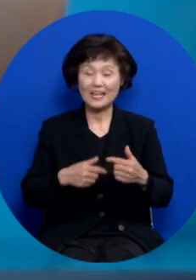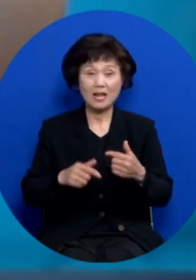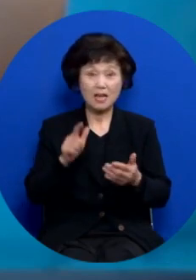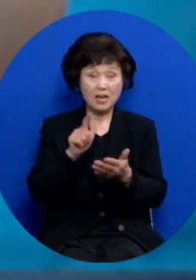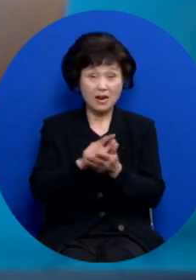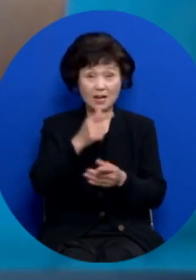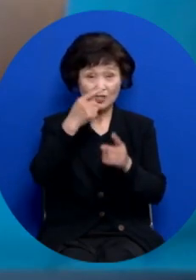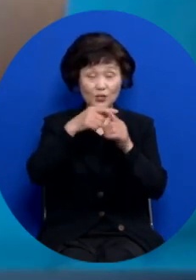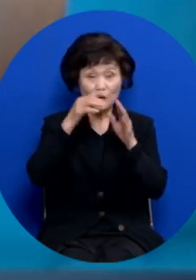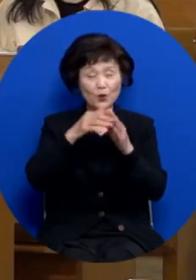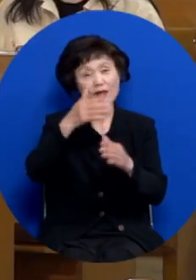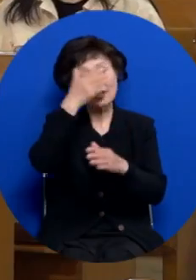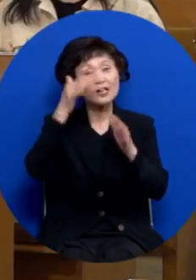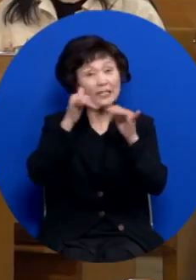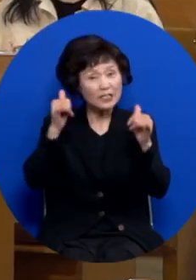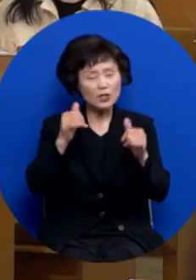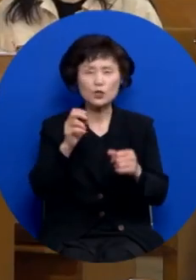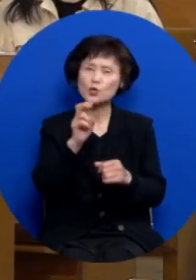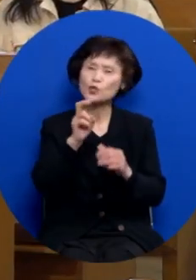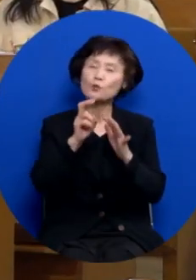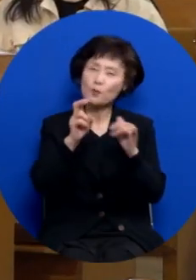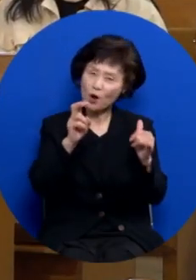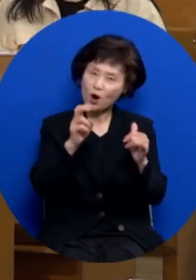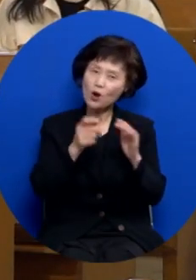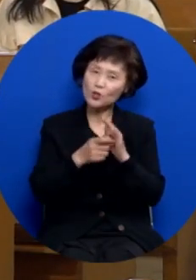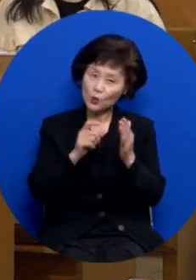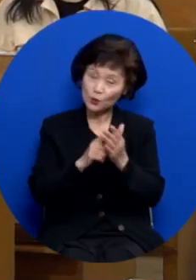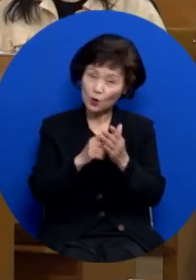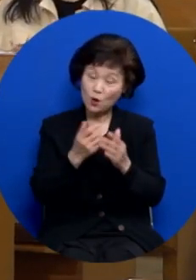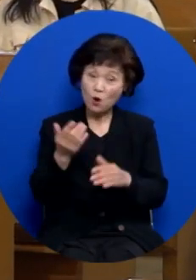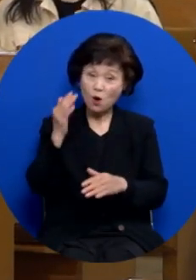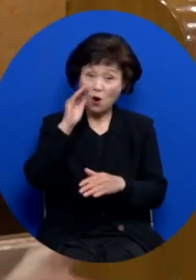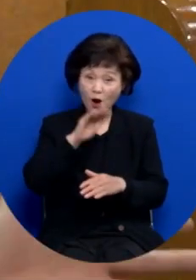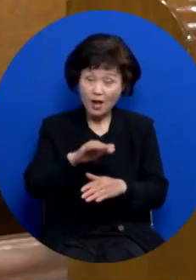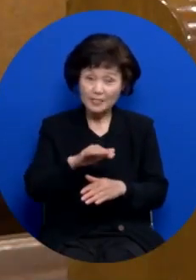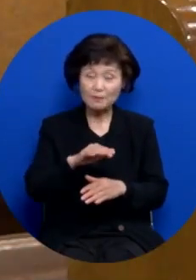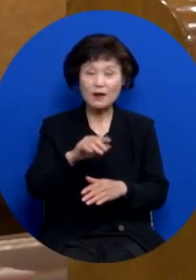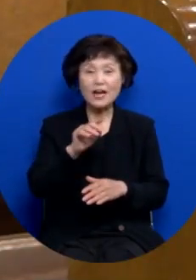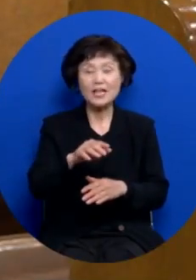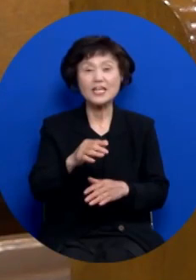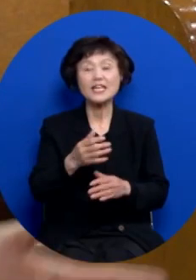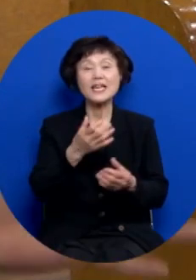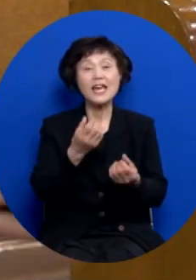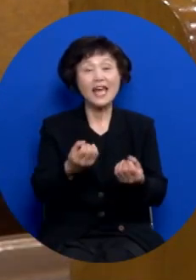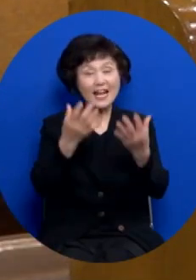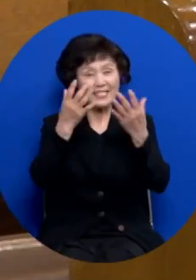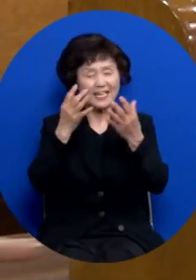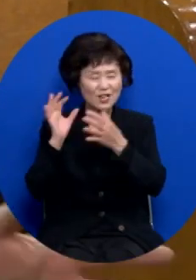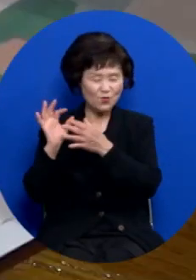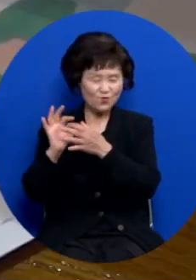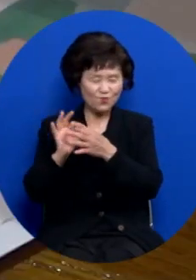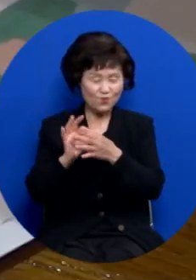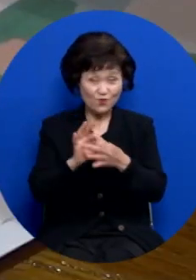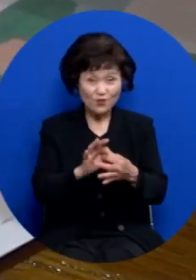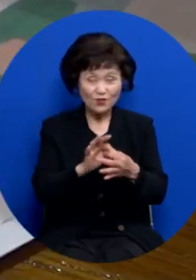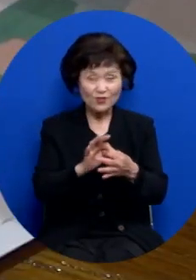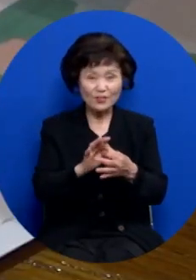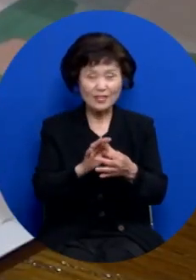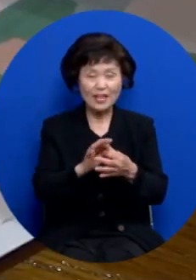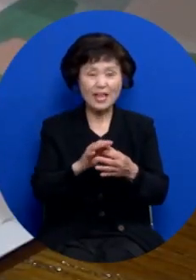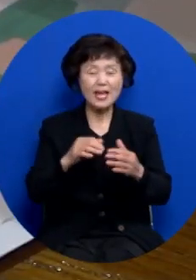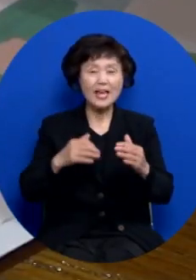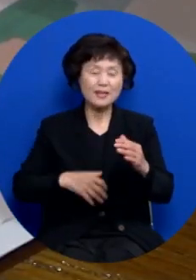강서교회 청년들은 총 20명 남짓입니다. 하지만 해피투게더와 같은 부흥 행사를 꾸준히 진행하며 똘똘 뭉치고